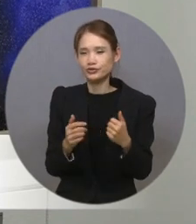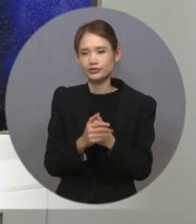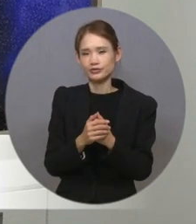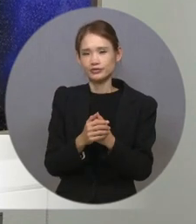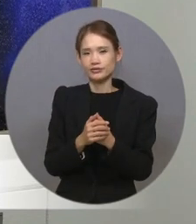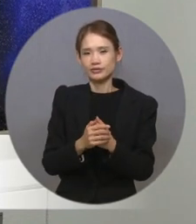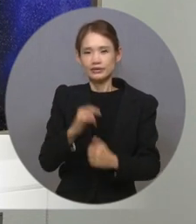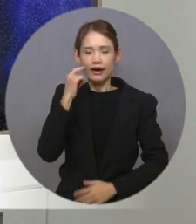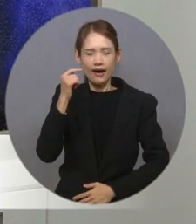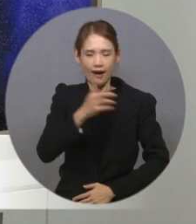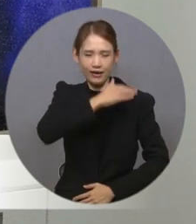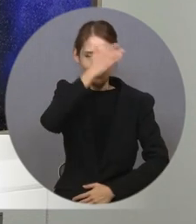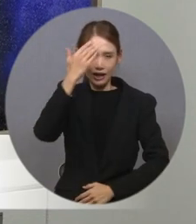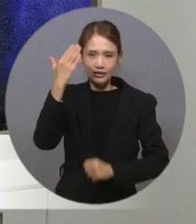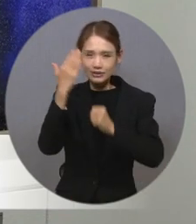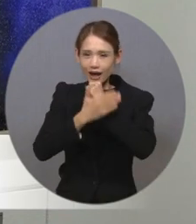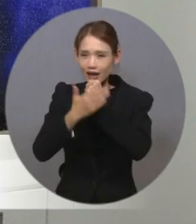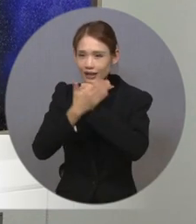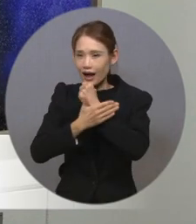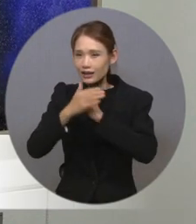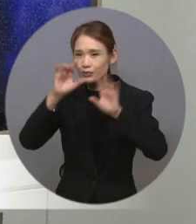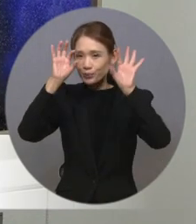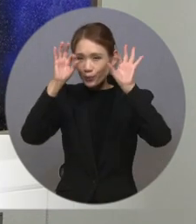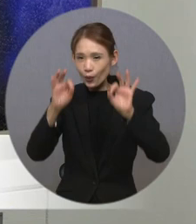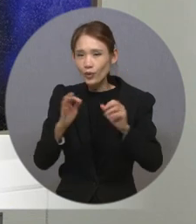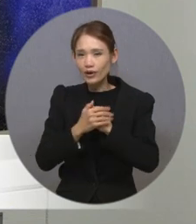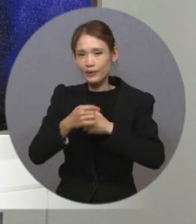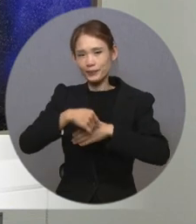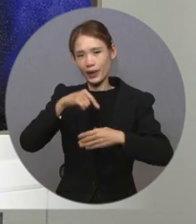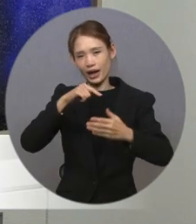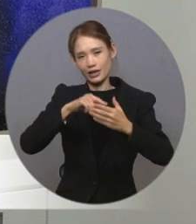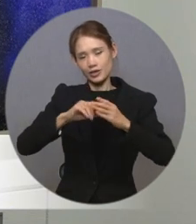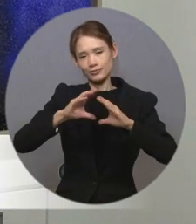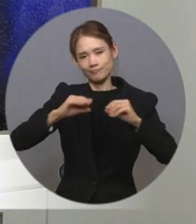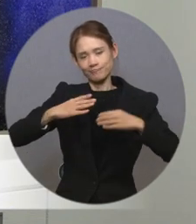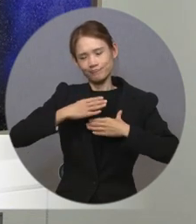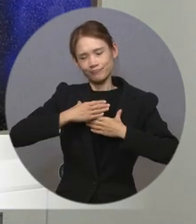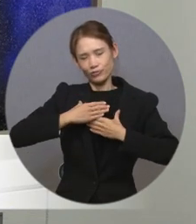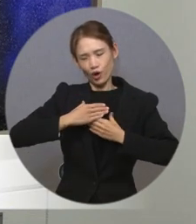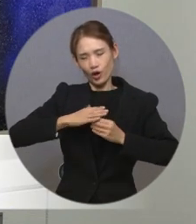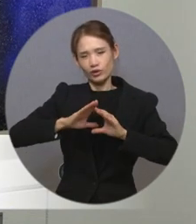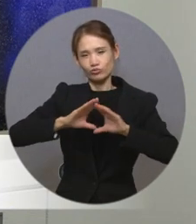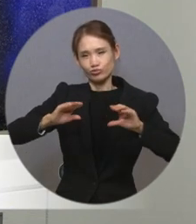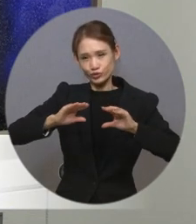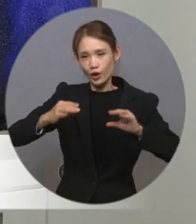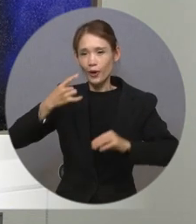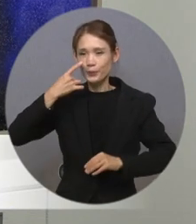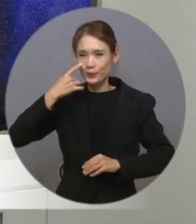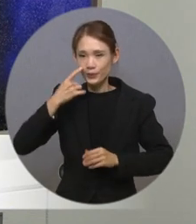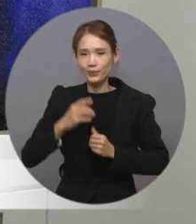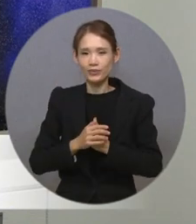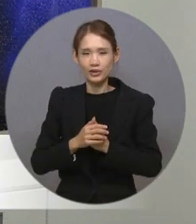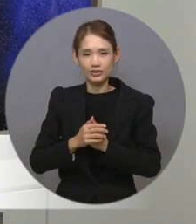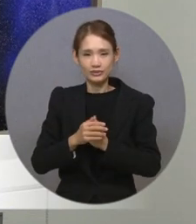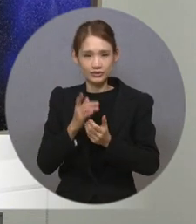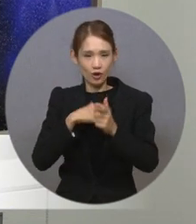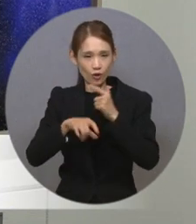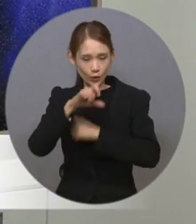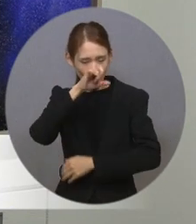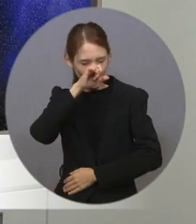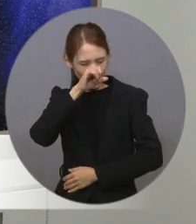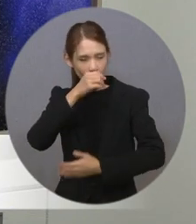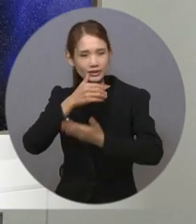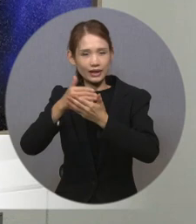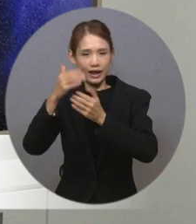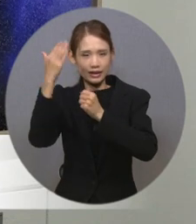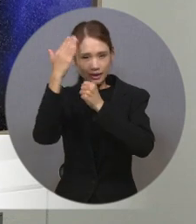이 아름다운 사진을 보시고 마음을 좀 많이 풀어주시고 작가님들께서는 더 좋은